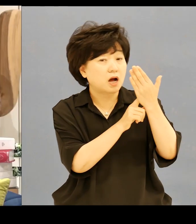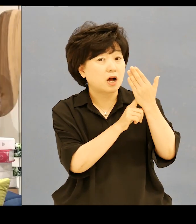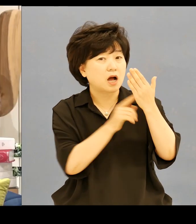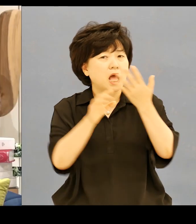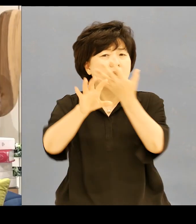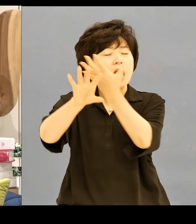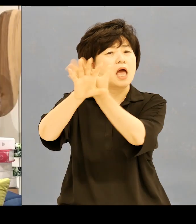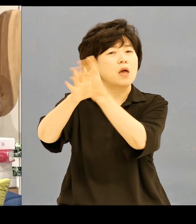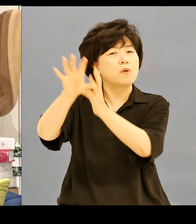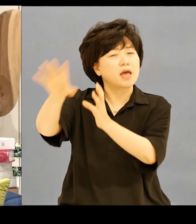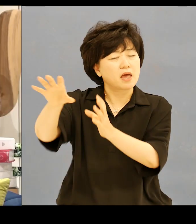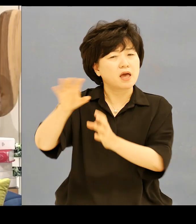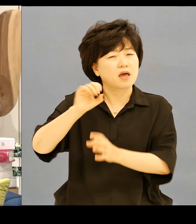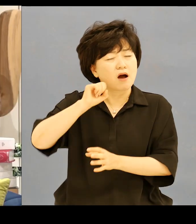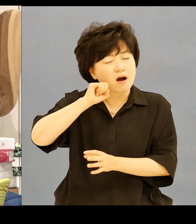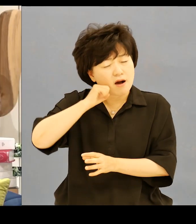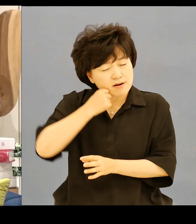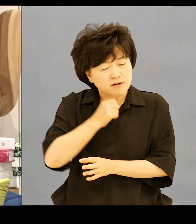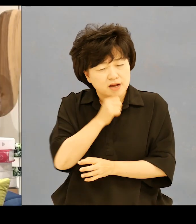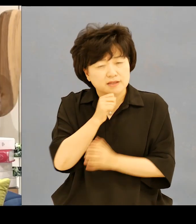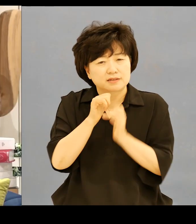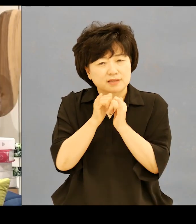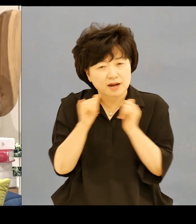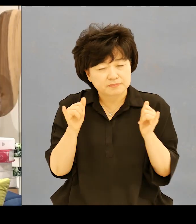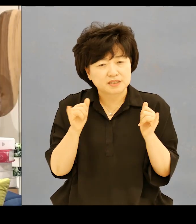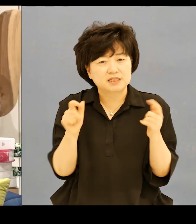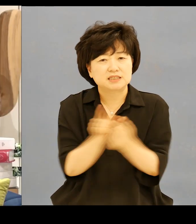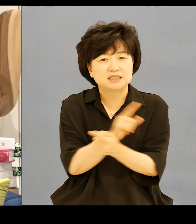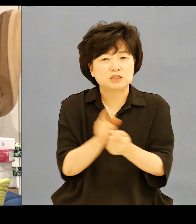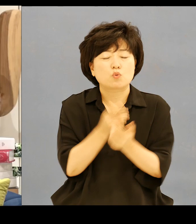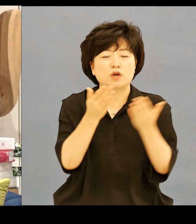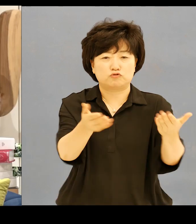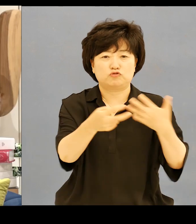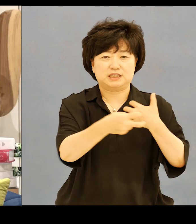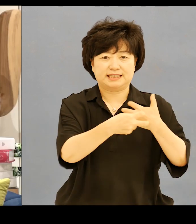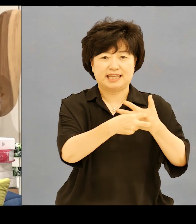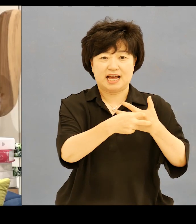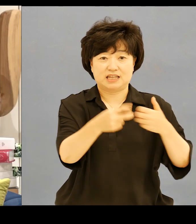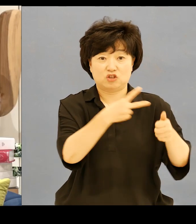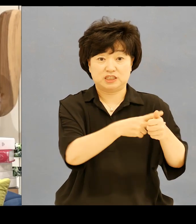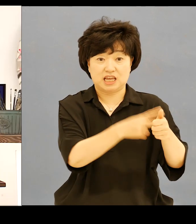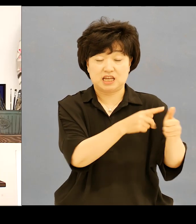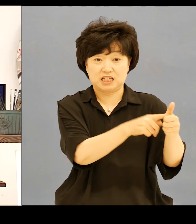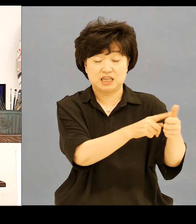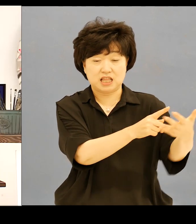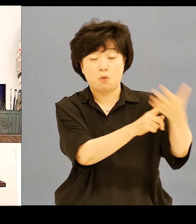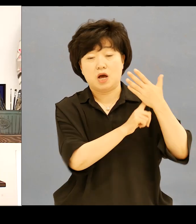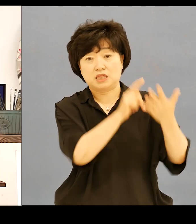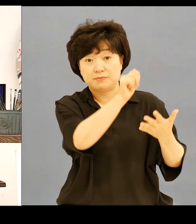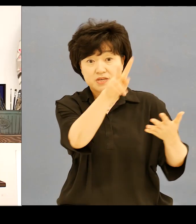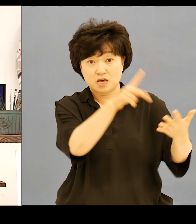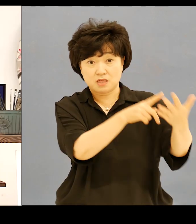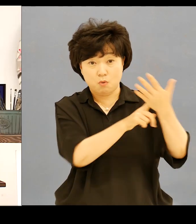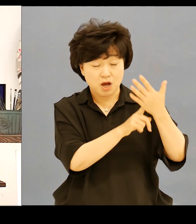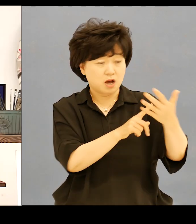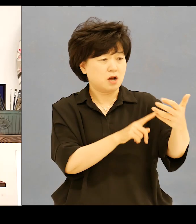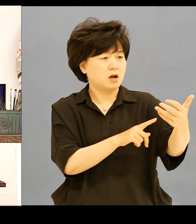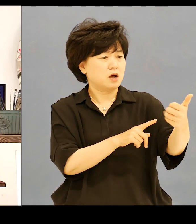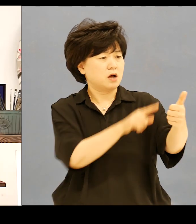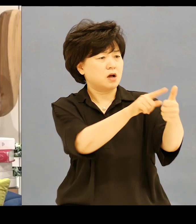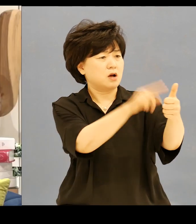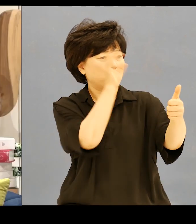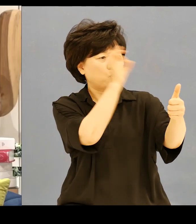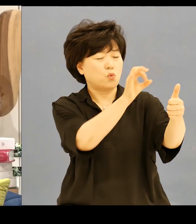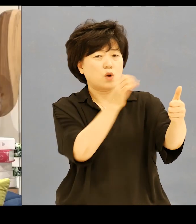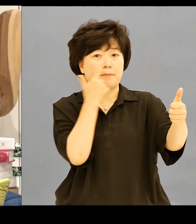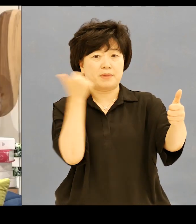해외에서 어려운 이제 분들을 이렇게 치료해 주시는 의사 선생님이 나오시더래요. 그래서 그분을 보시고